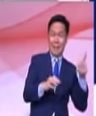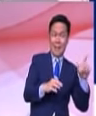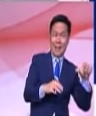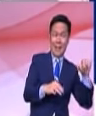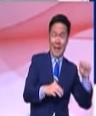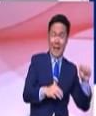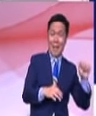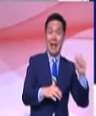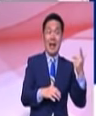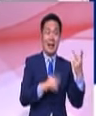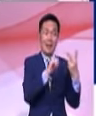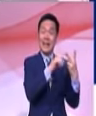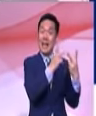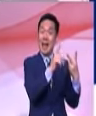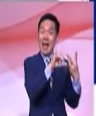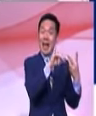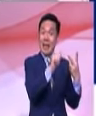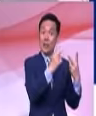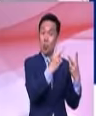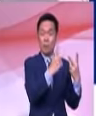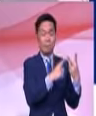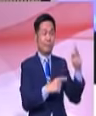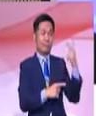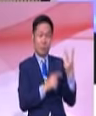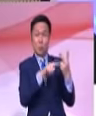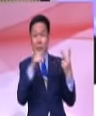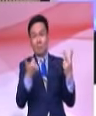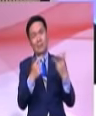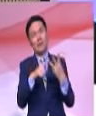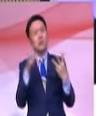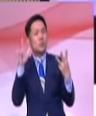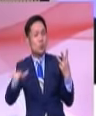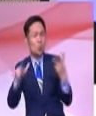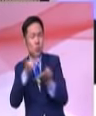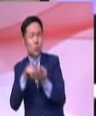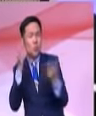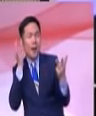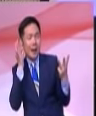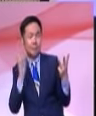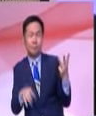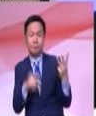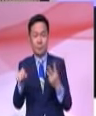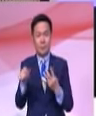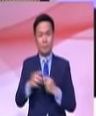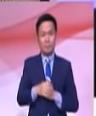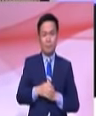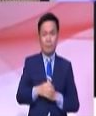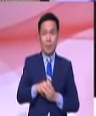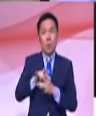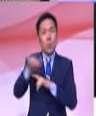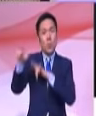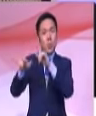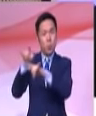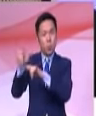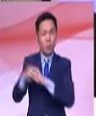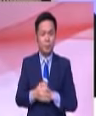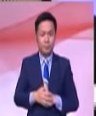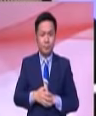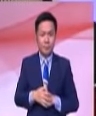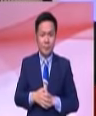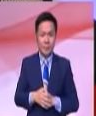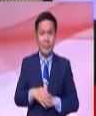2 sebagai hub udara utama Lembah Klang. We are targeting aerospace, business aviation in